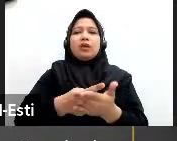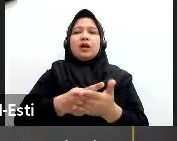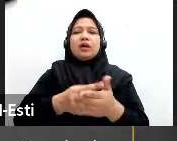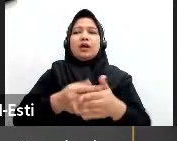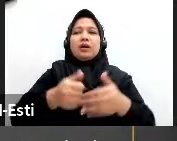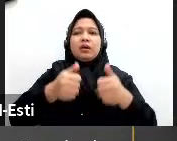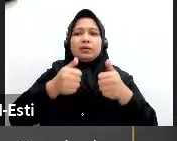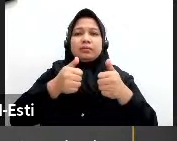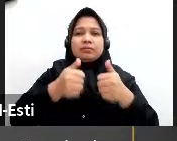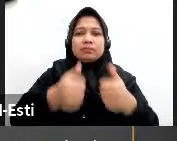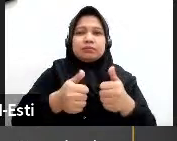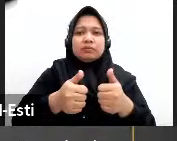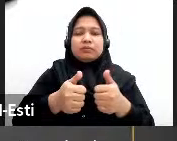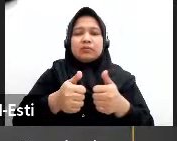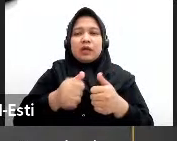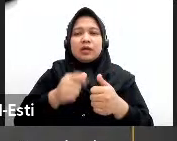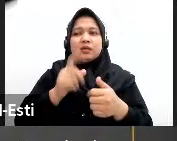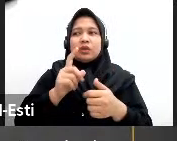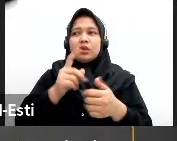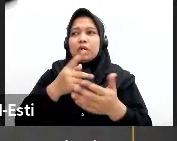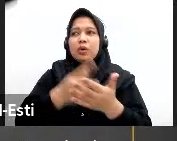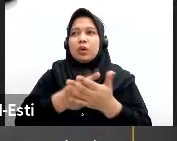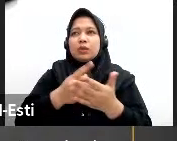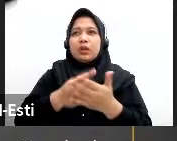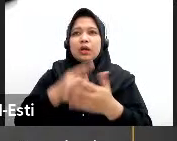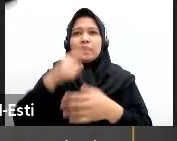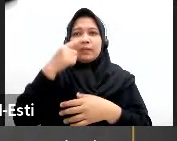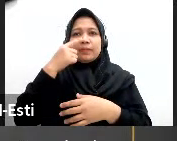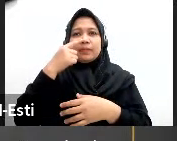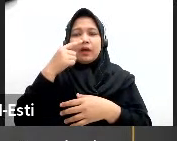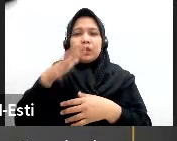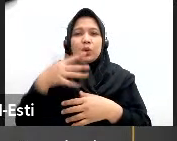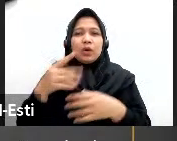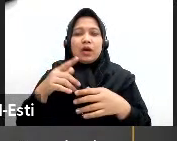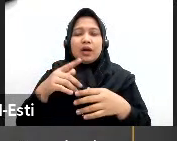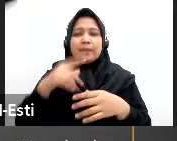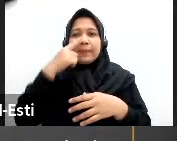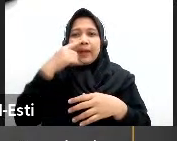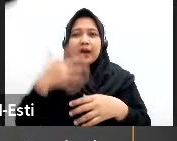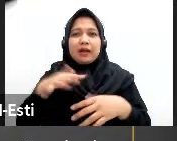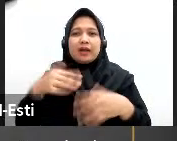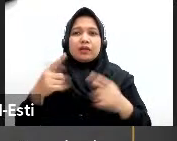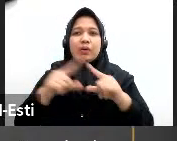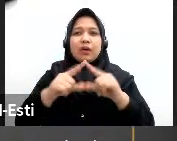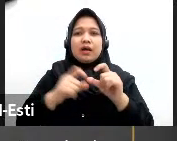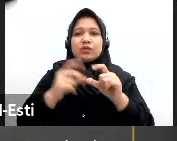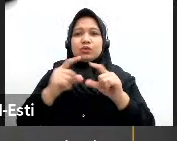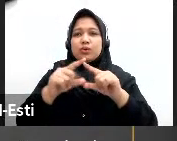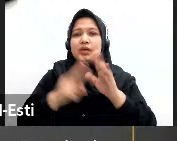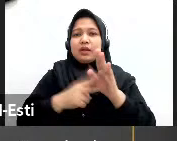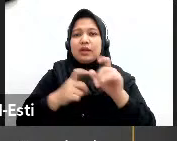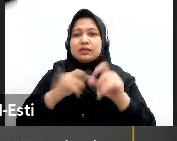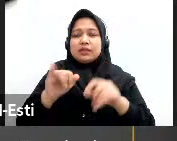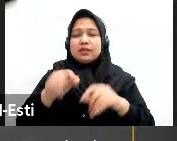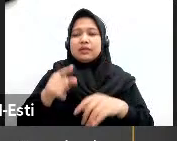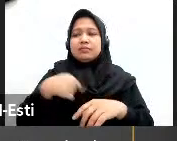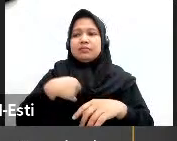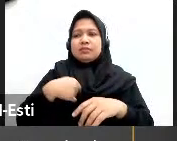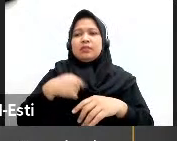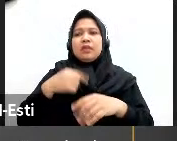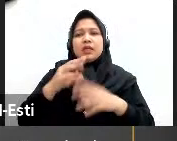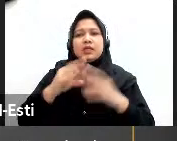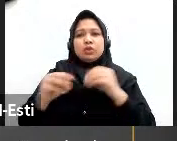untuk asuransi yang sedang sedang sedang marak Saya pernah diskusi dengan program